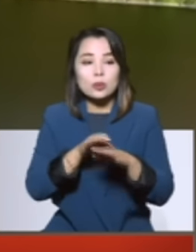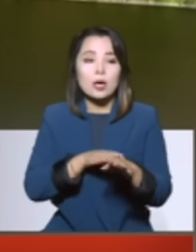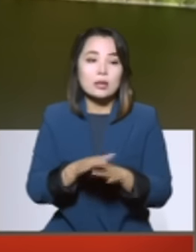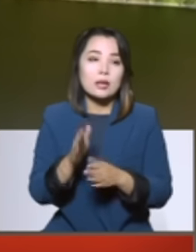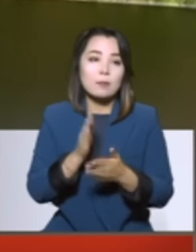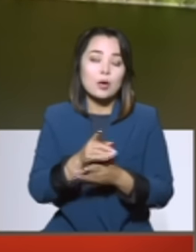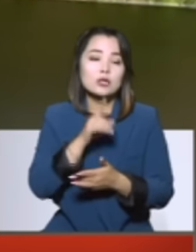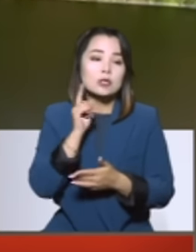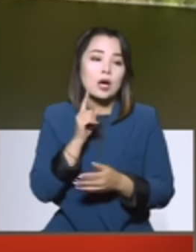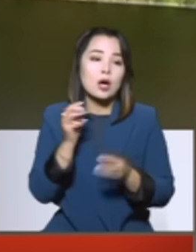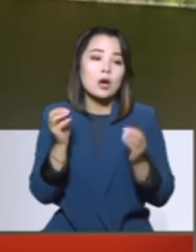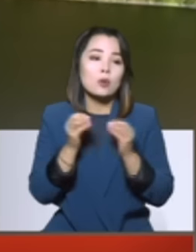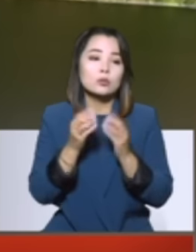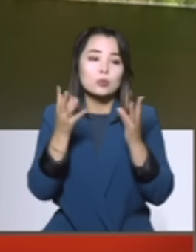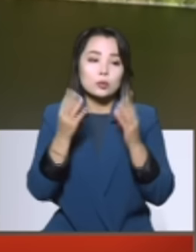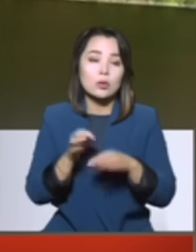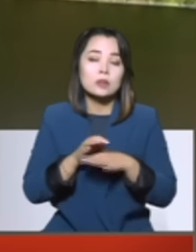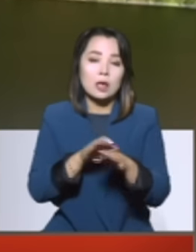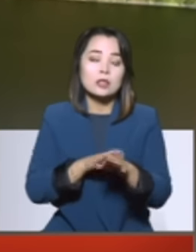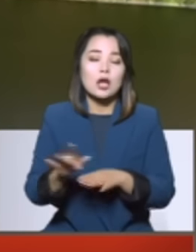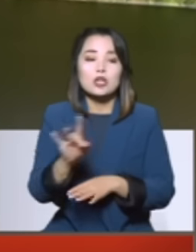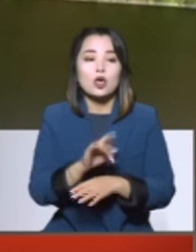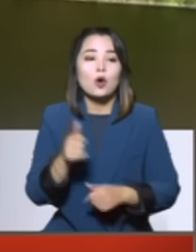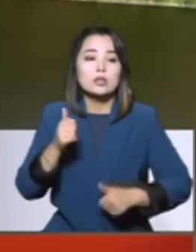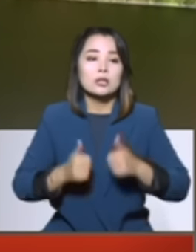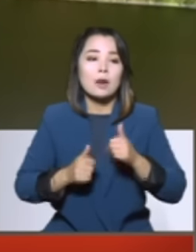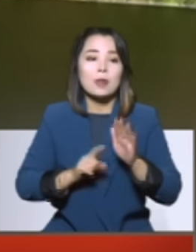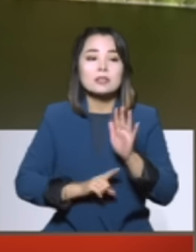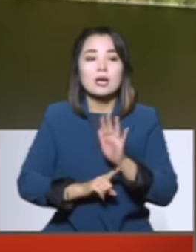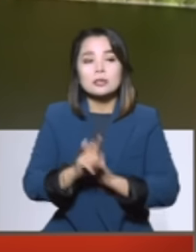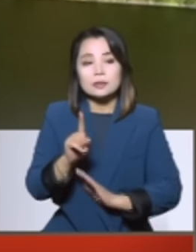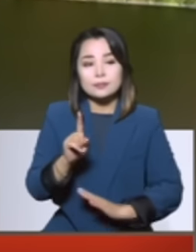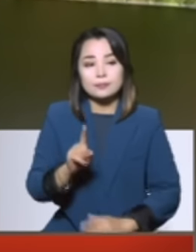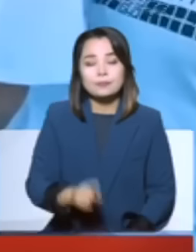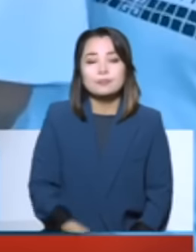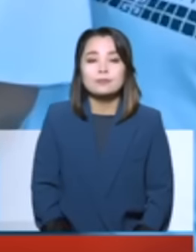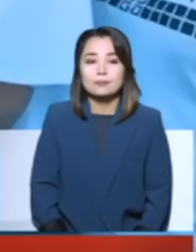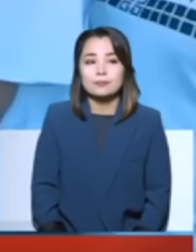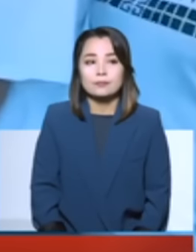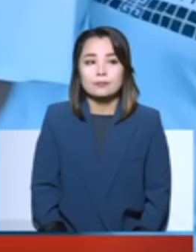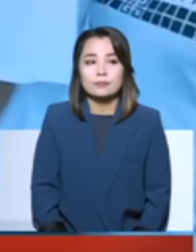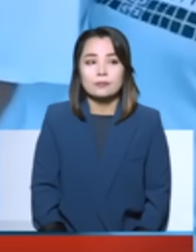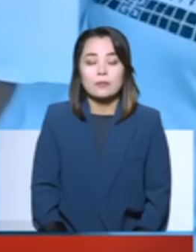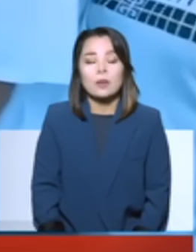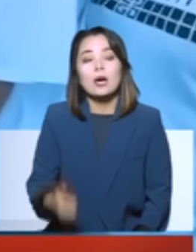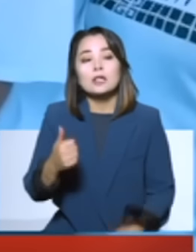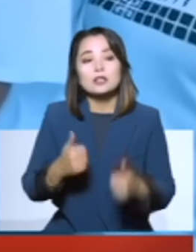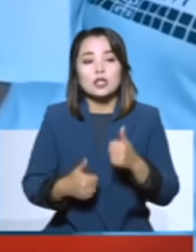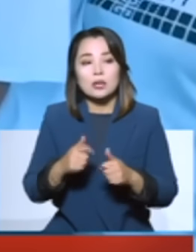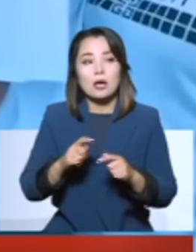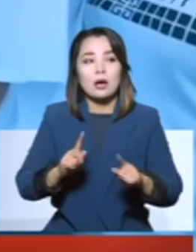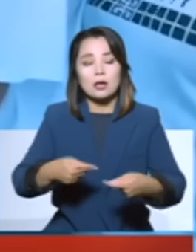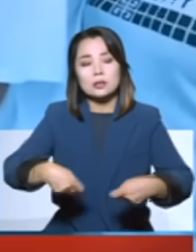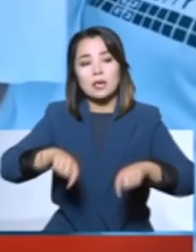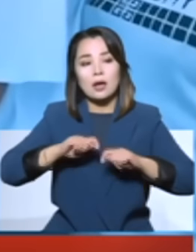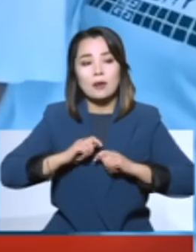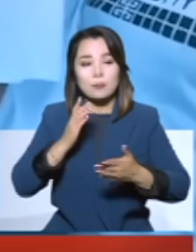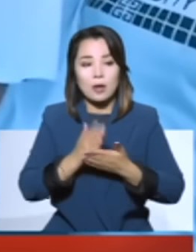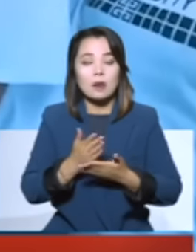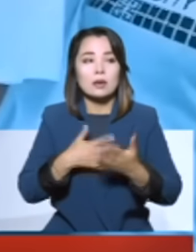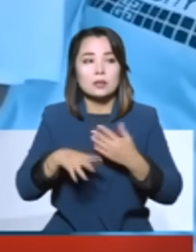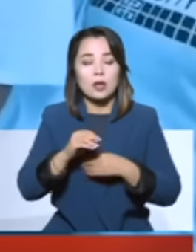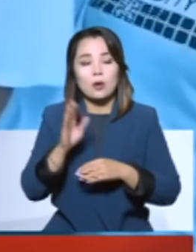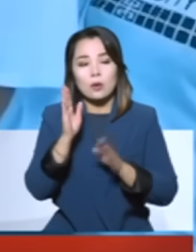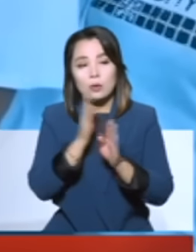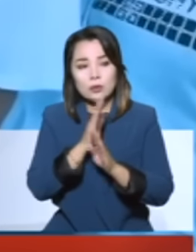10 жасыл күн атты республикалық челленджі басталды. экологиялық челлендж жобасын қабыл алды. Қоршаған ортаны